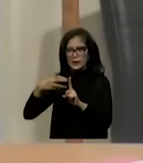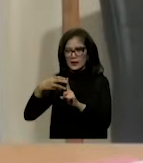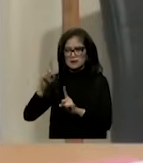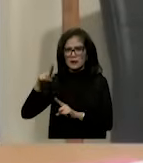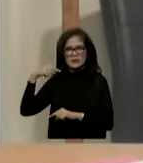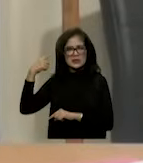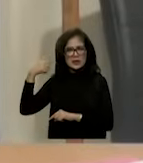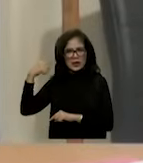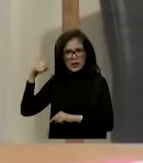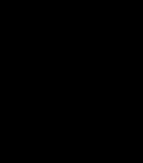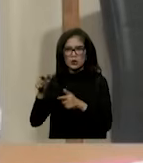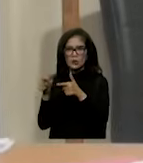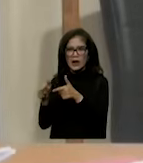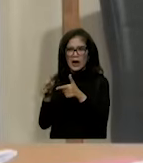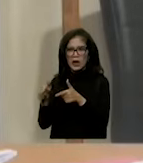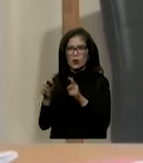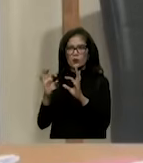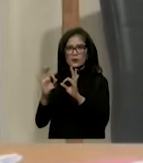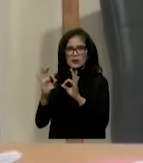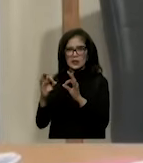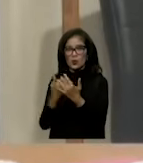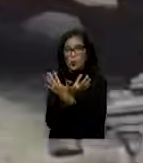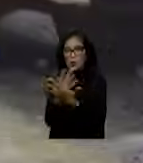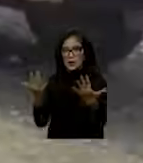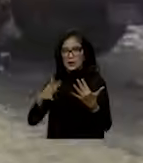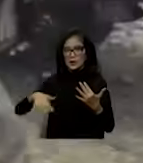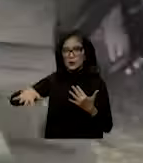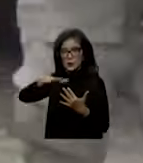Kamtipmas di Kabupaten Pegunungan Bintang.